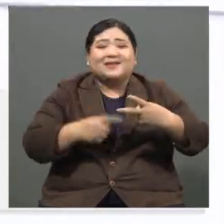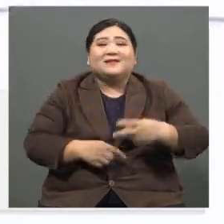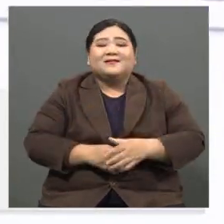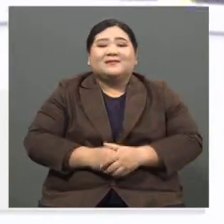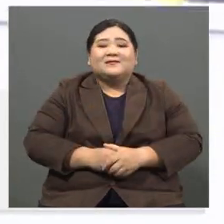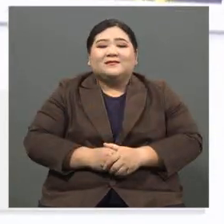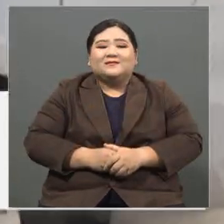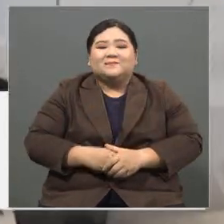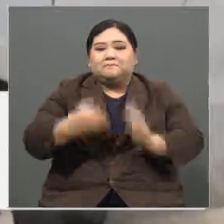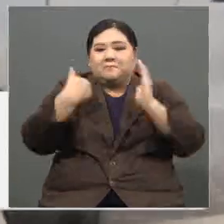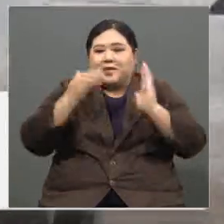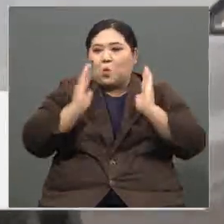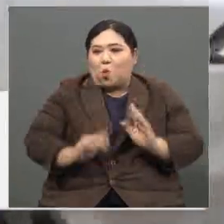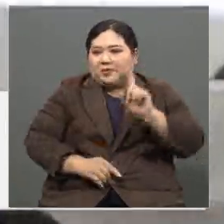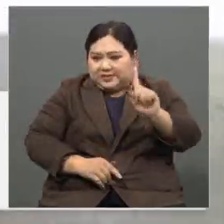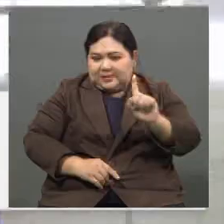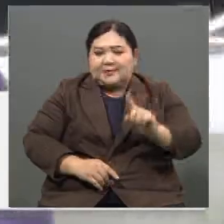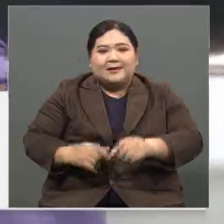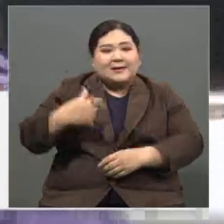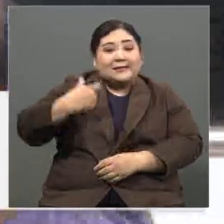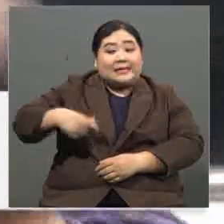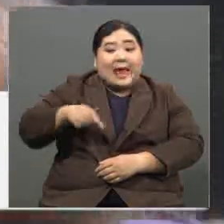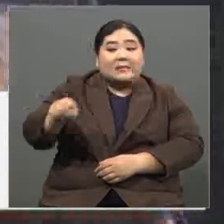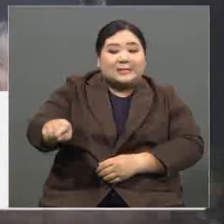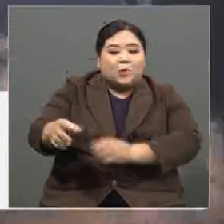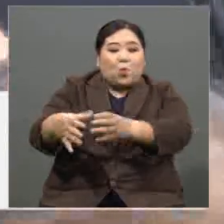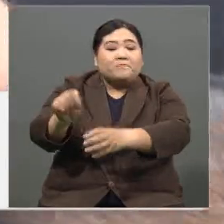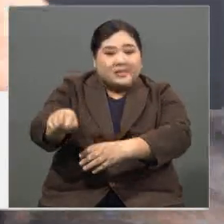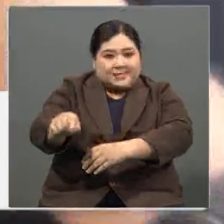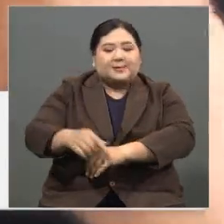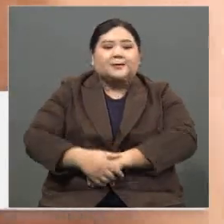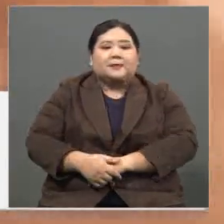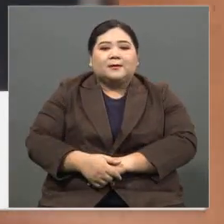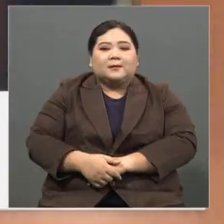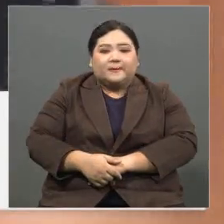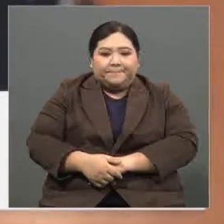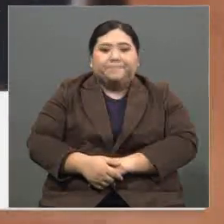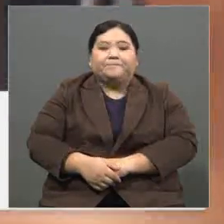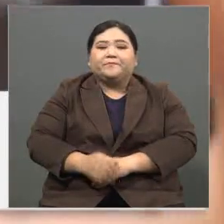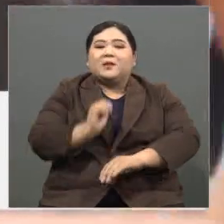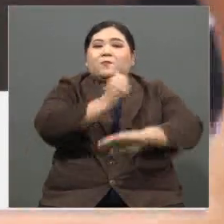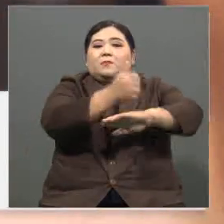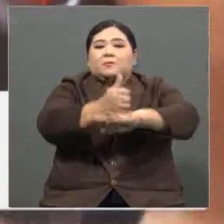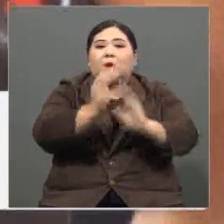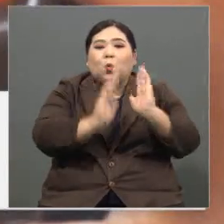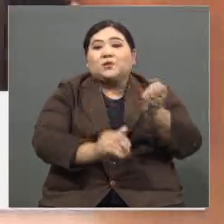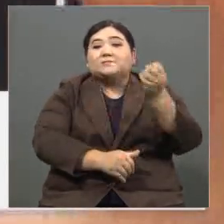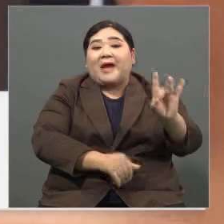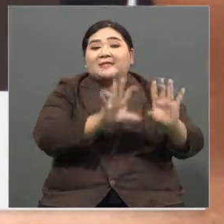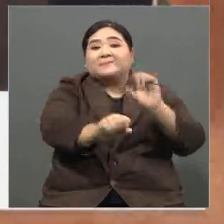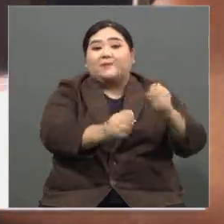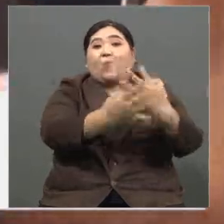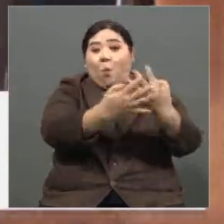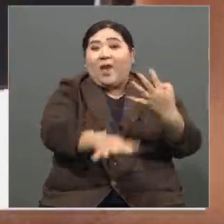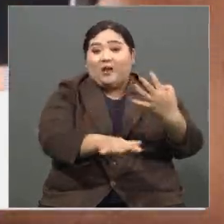บอกว่ามีหนึในทนายมทมเนี่ยครับก่อนที่เหล่าบอสทั้งหลาย 18คนจะถูกจับกุมไปเนี่ยทนายมทีมนี้ที่เราเห็น